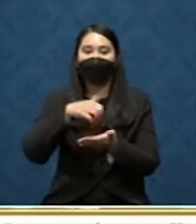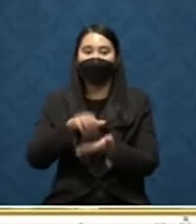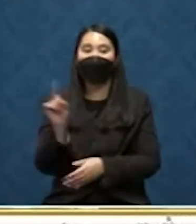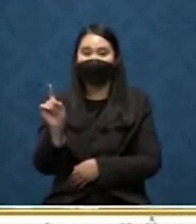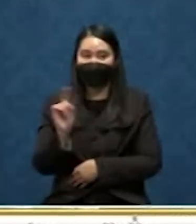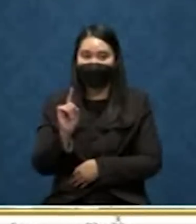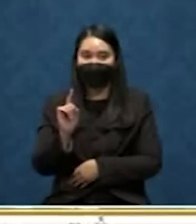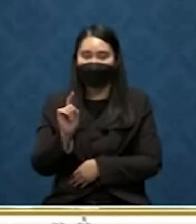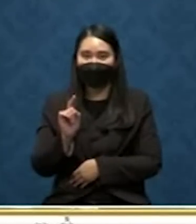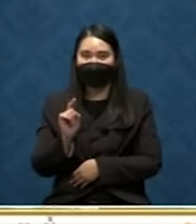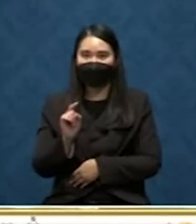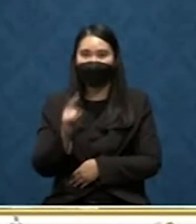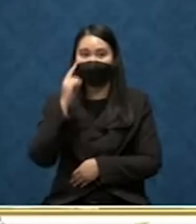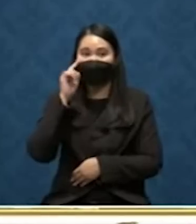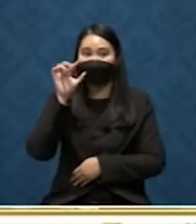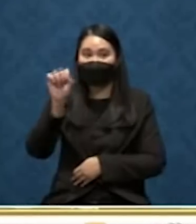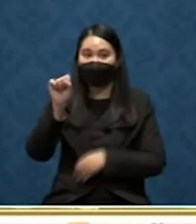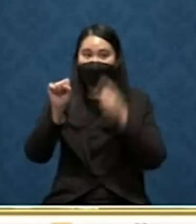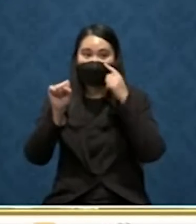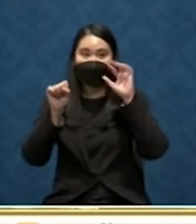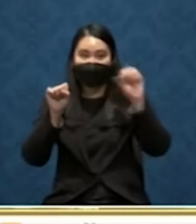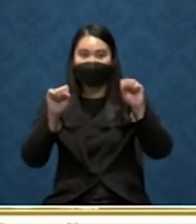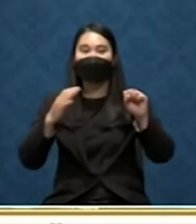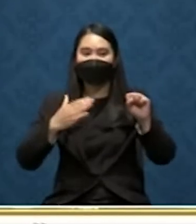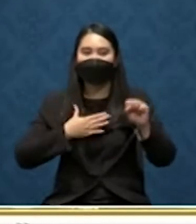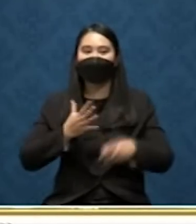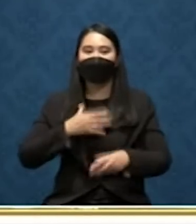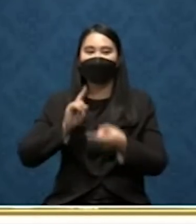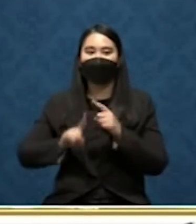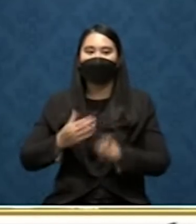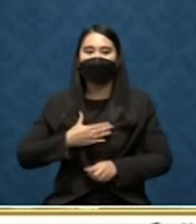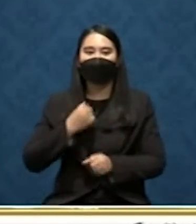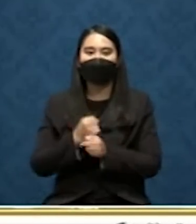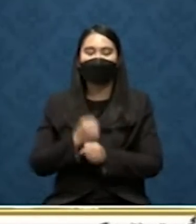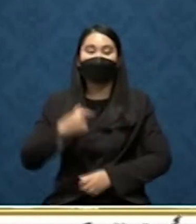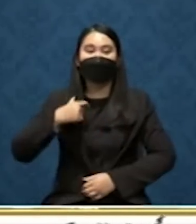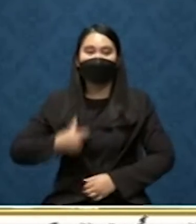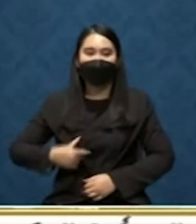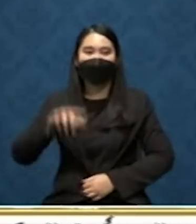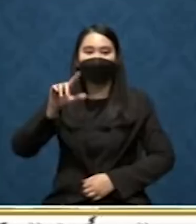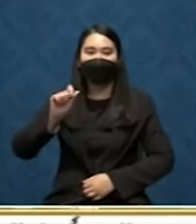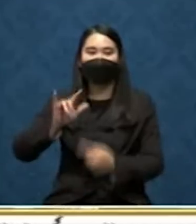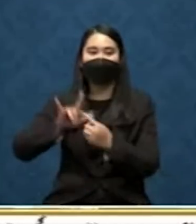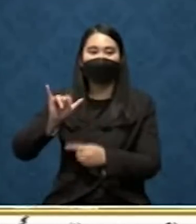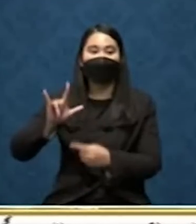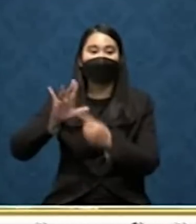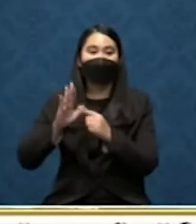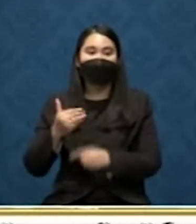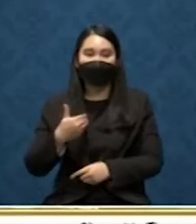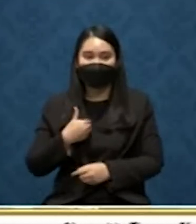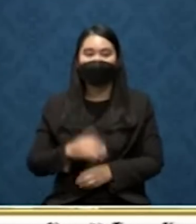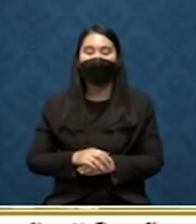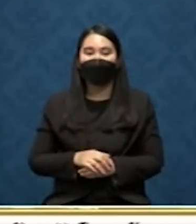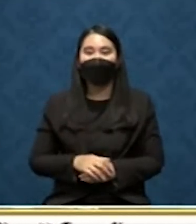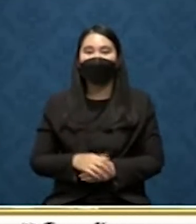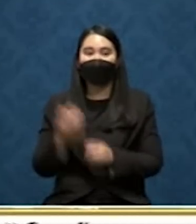กำแงมหูประตูมีช่องผมเองกมีเพื่อนทำงานในสารอาญาหลายคนอยู่ครับซึงในวนทมีการถ